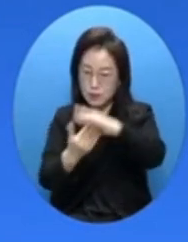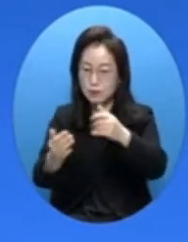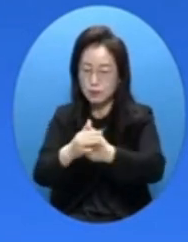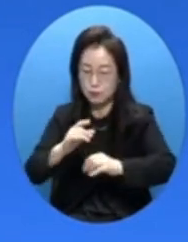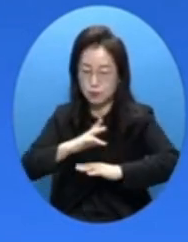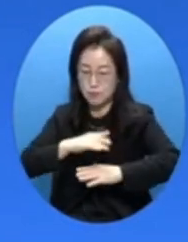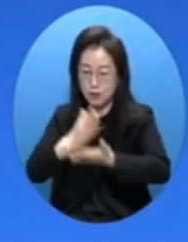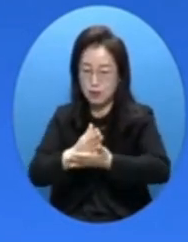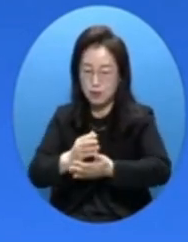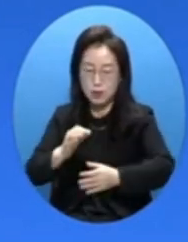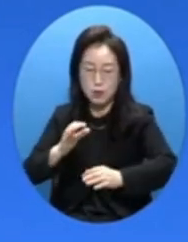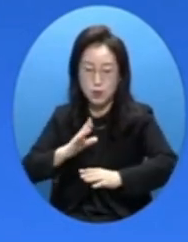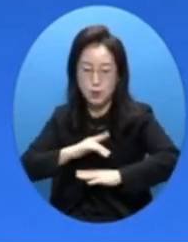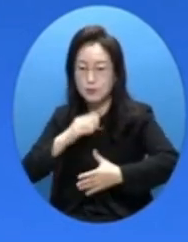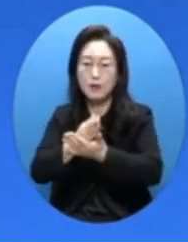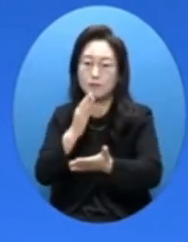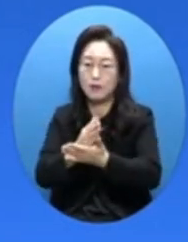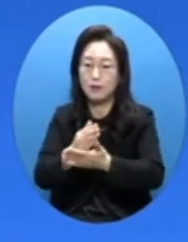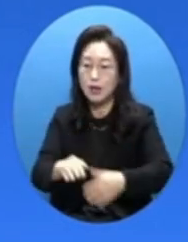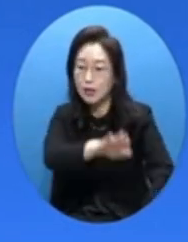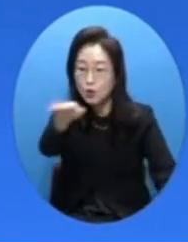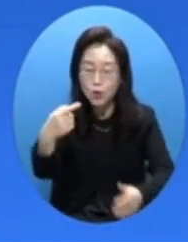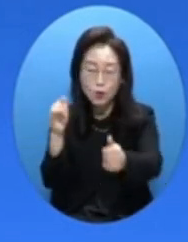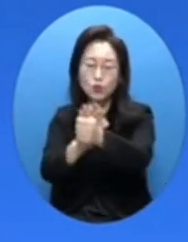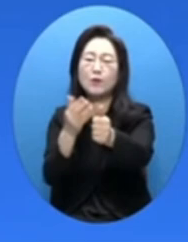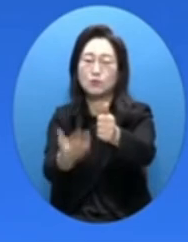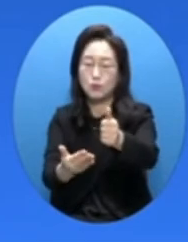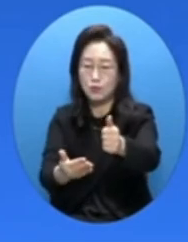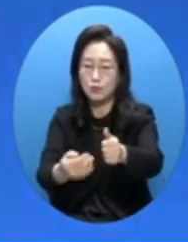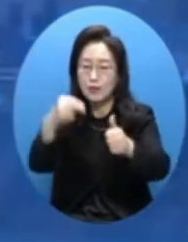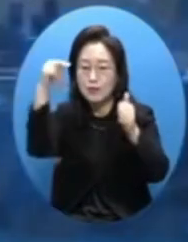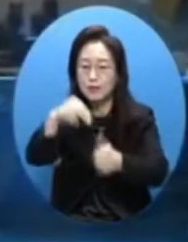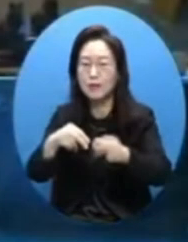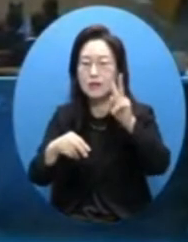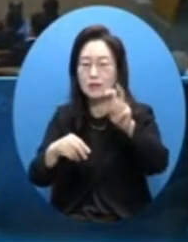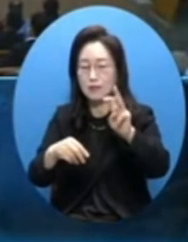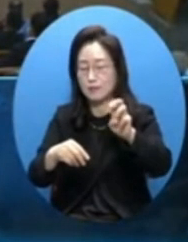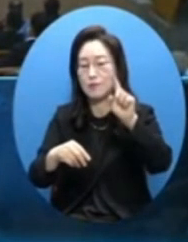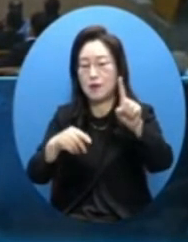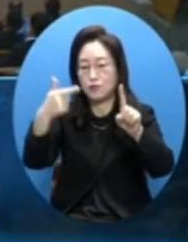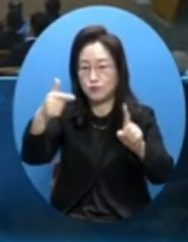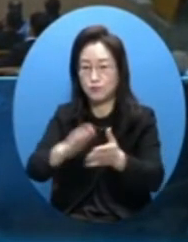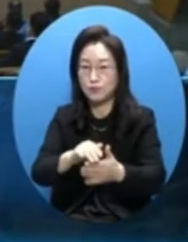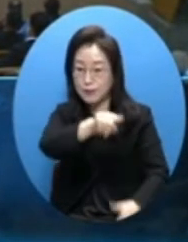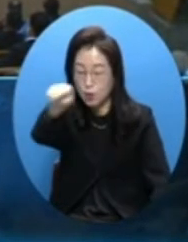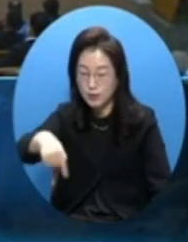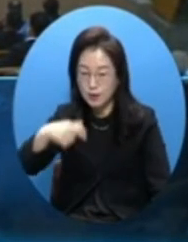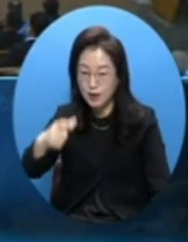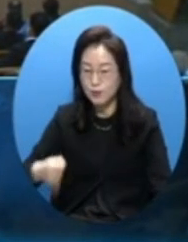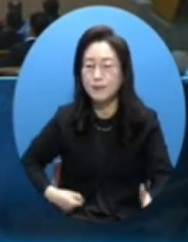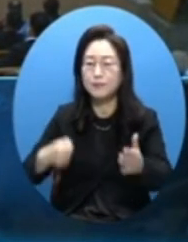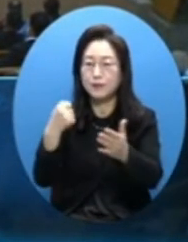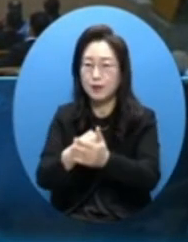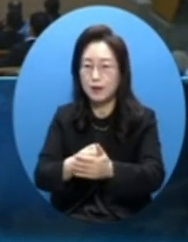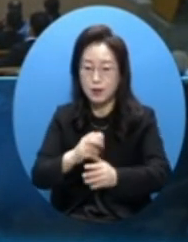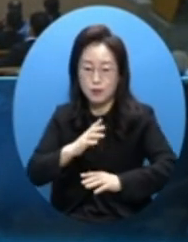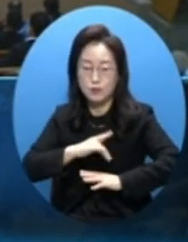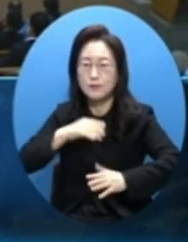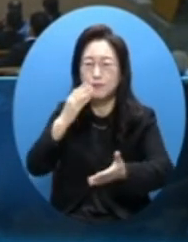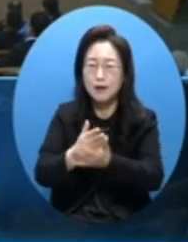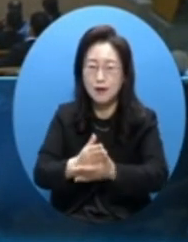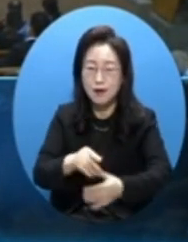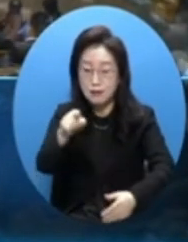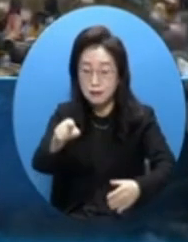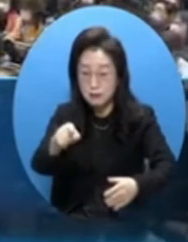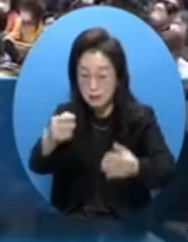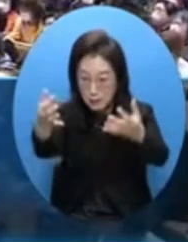말라. 내가 너를 도와주리라. 신명기 31장 6절입니다. 너희는 강하고 담대하라. 두려워하지 말라. 그들